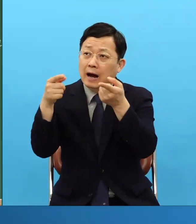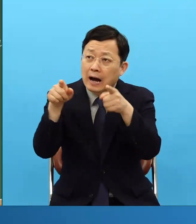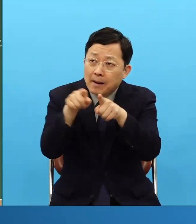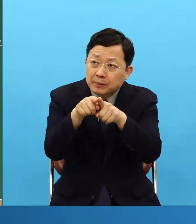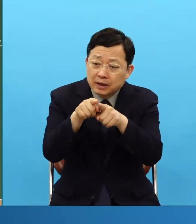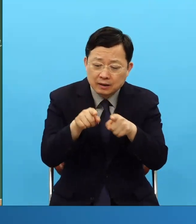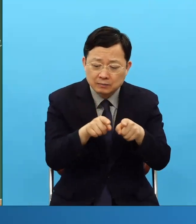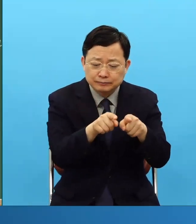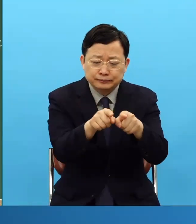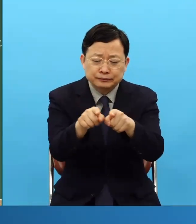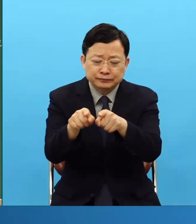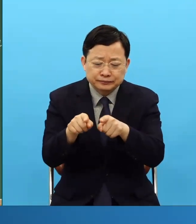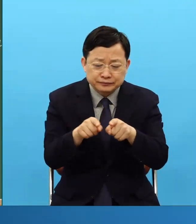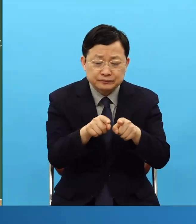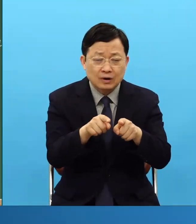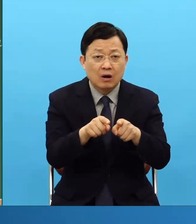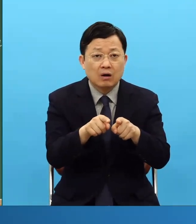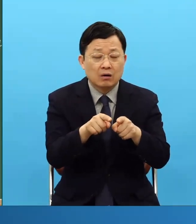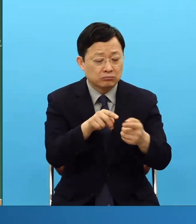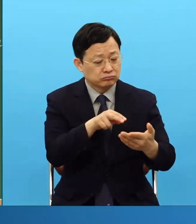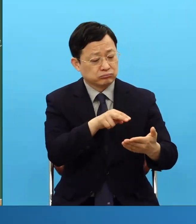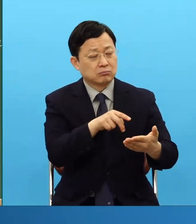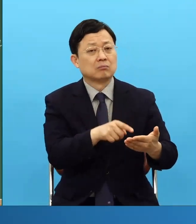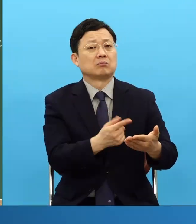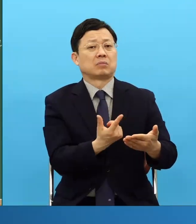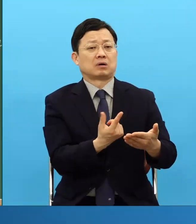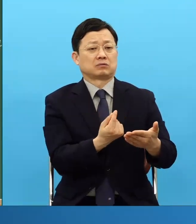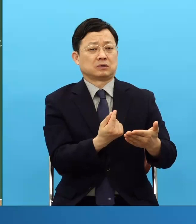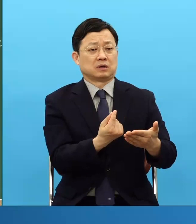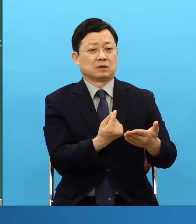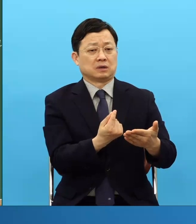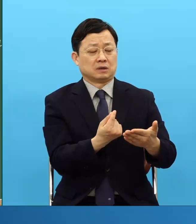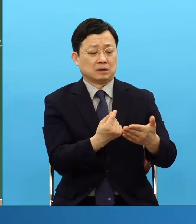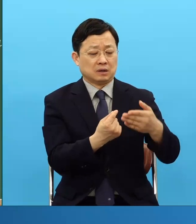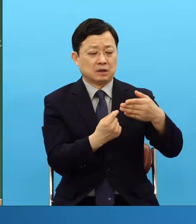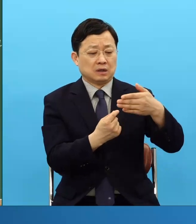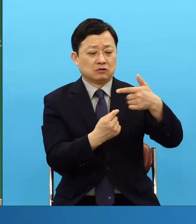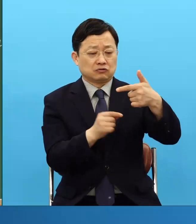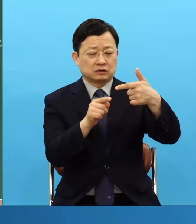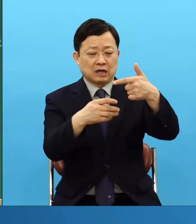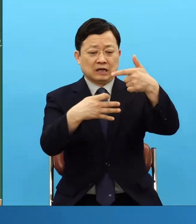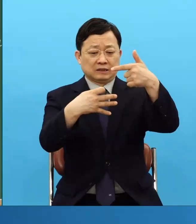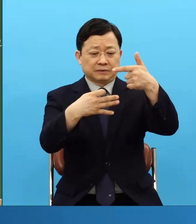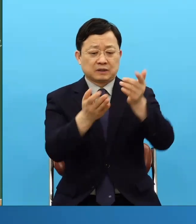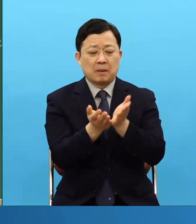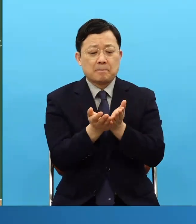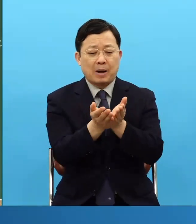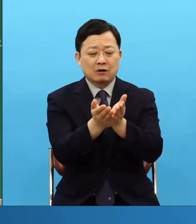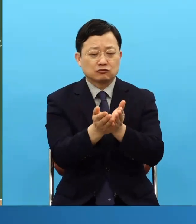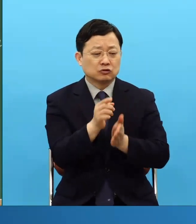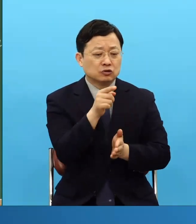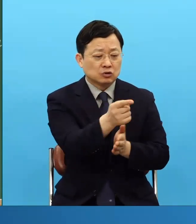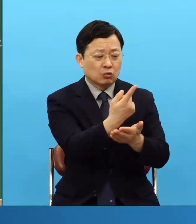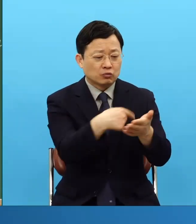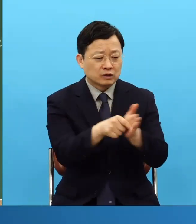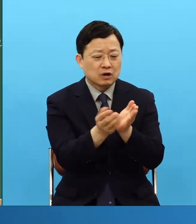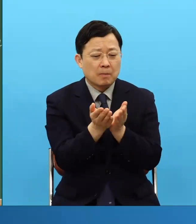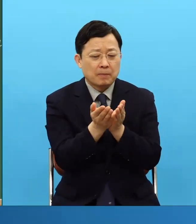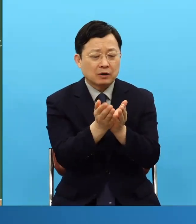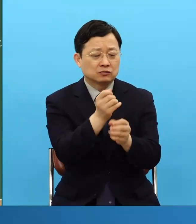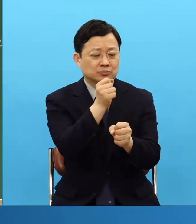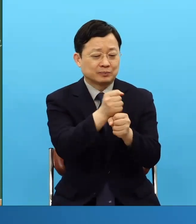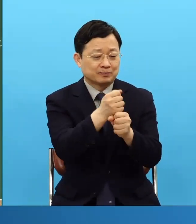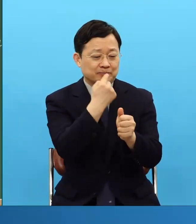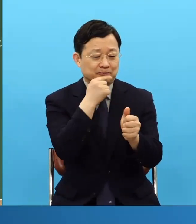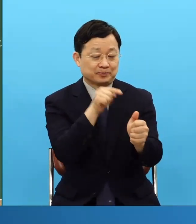Noah dwelt or walked with God. 그래서 이걸 준 거예요. That's why he gave him this, verse 14. 너를 위해서 방주를 만들어라. It says, build